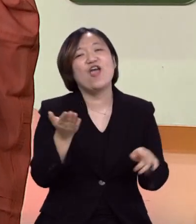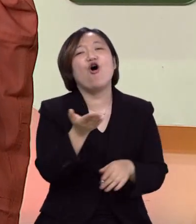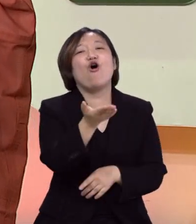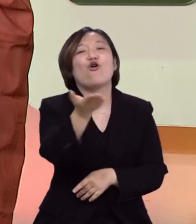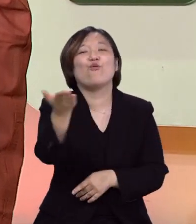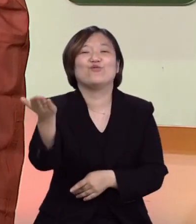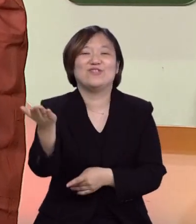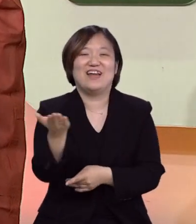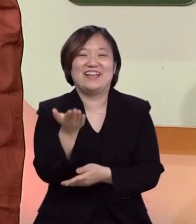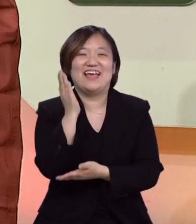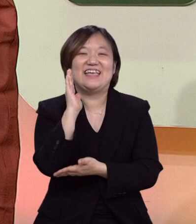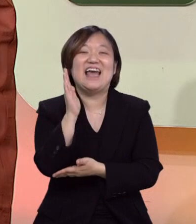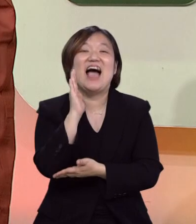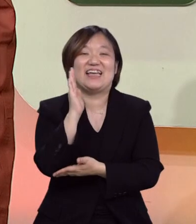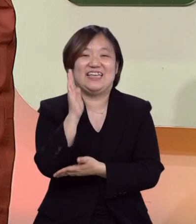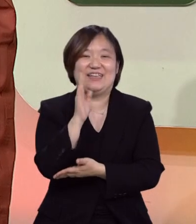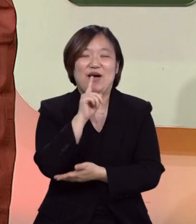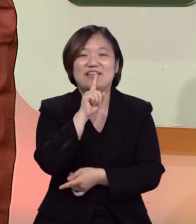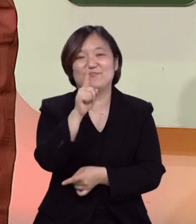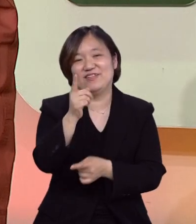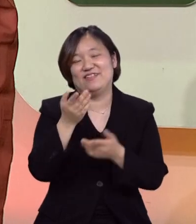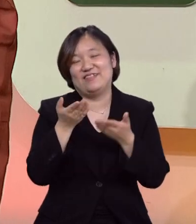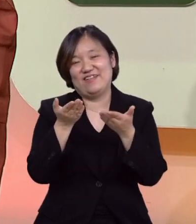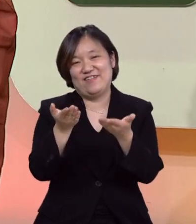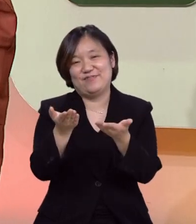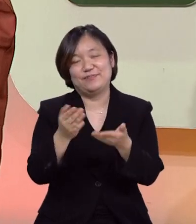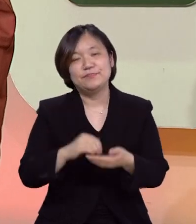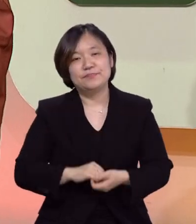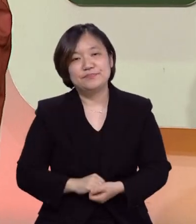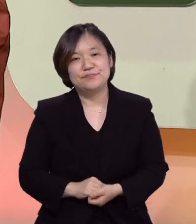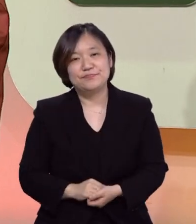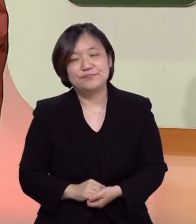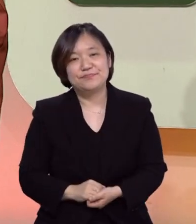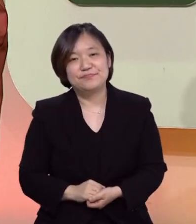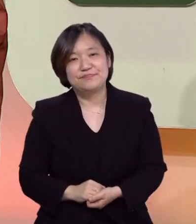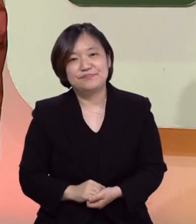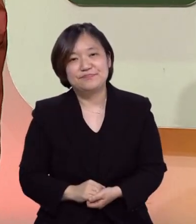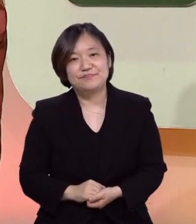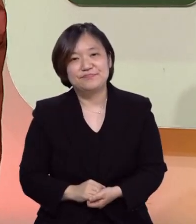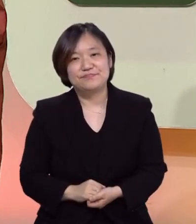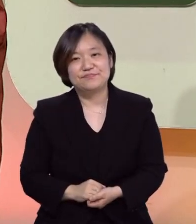재미나게 이렇게 전해 드렸습니다 그리고 그